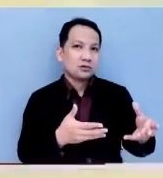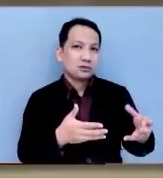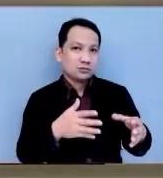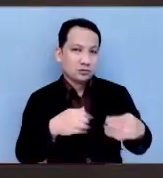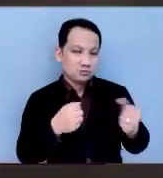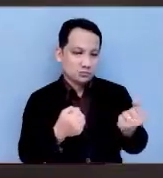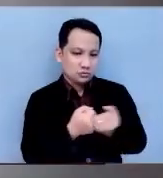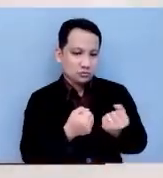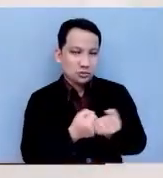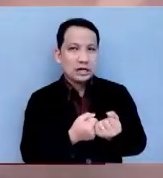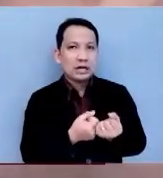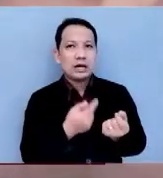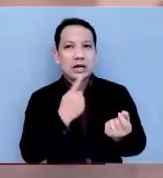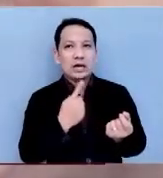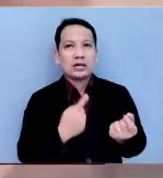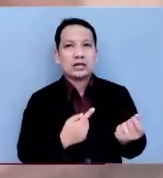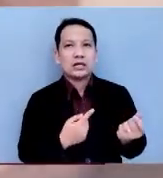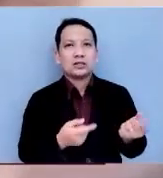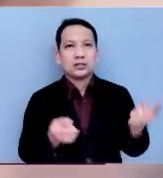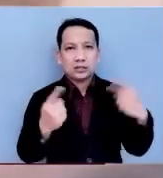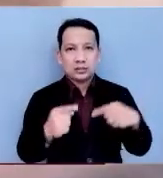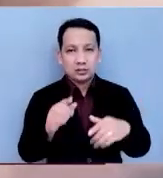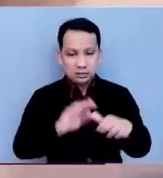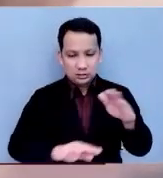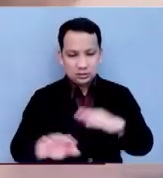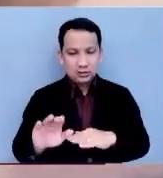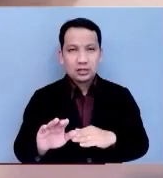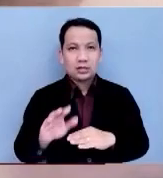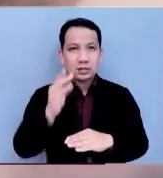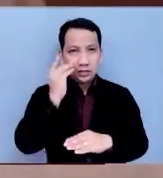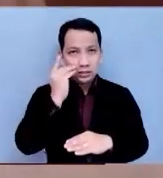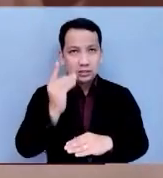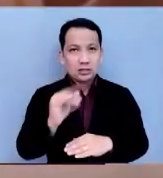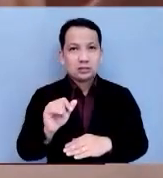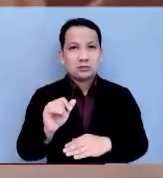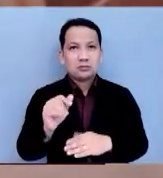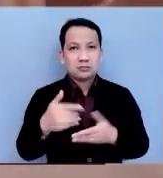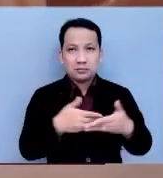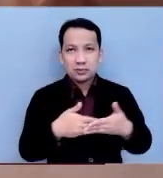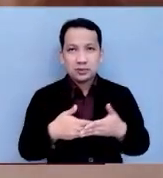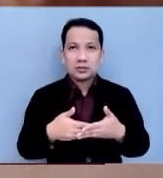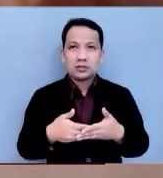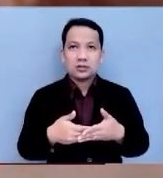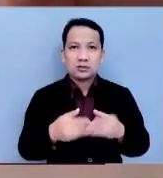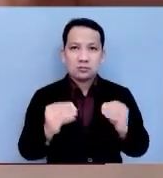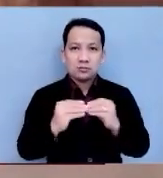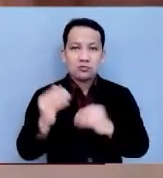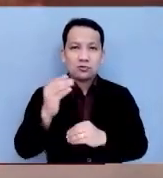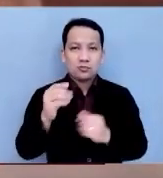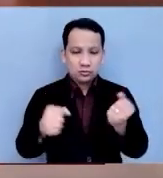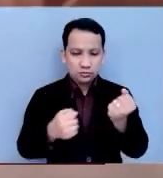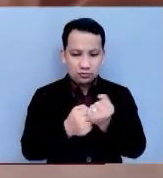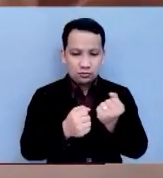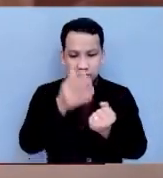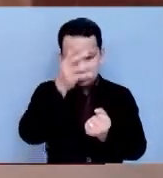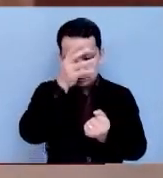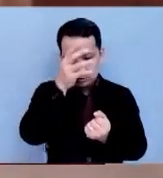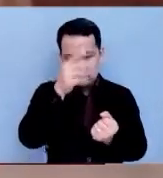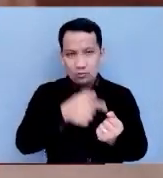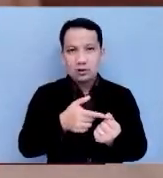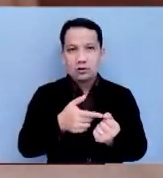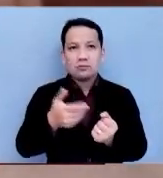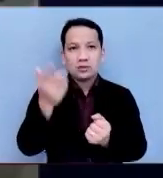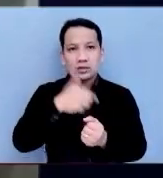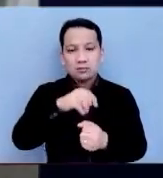nila. At nang isinilang na ni Denise si Baby Eloy, lalo pang naging supportive tatay at maalagang